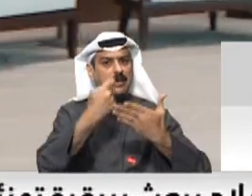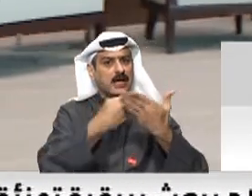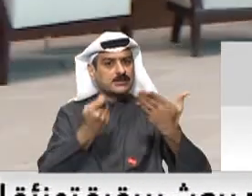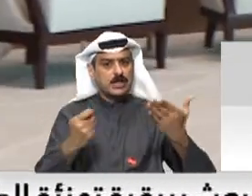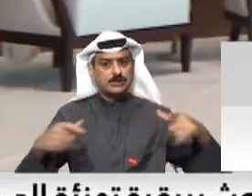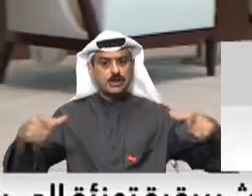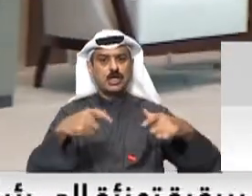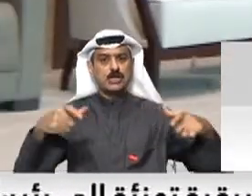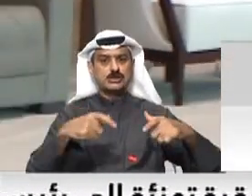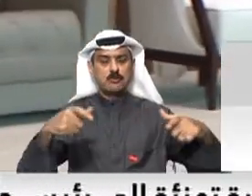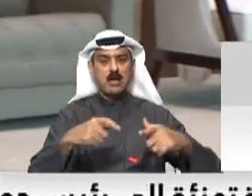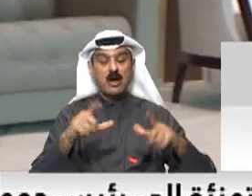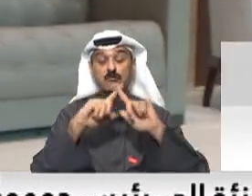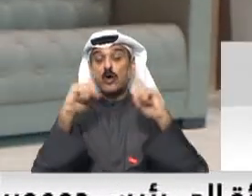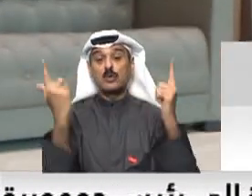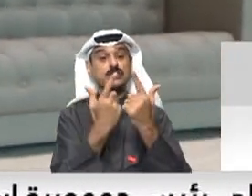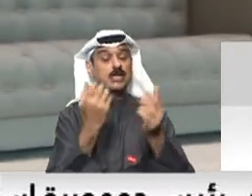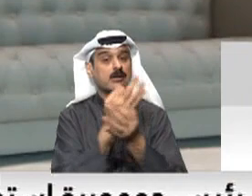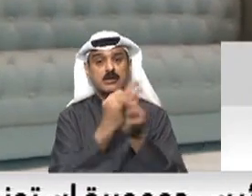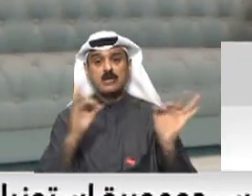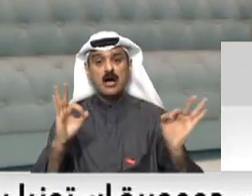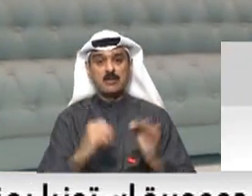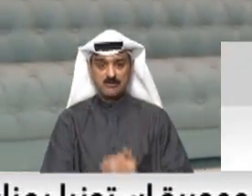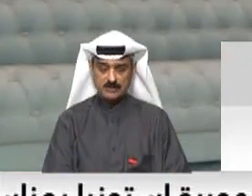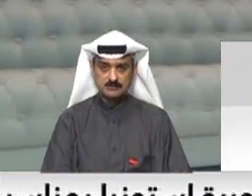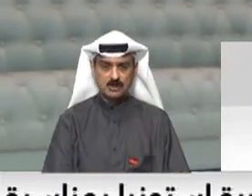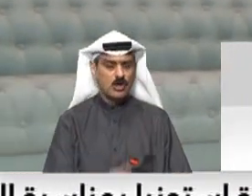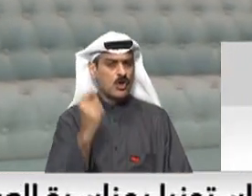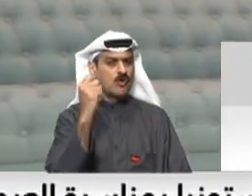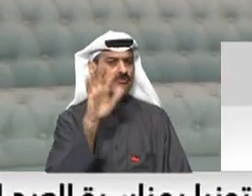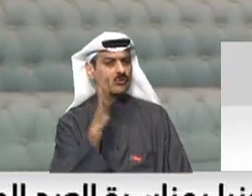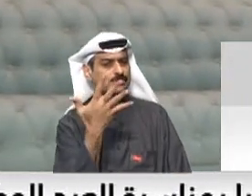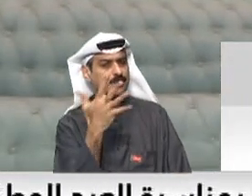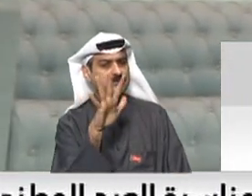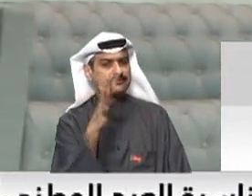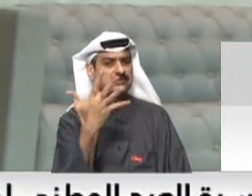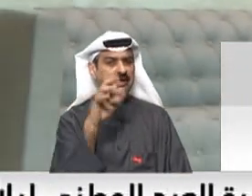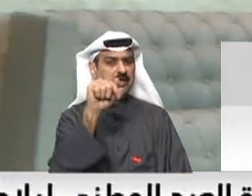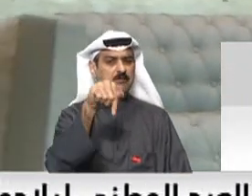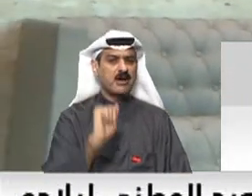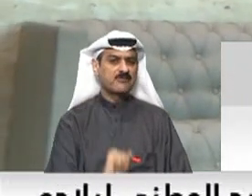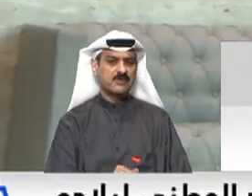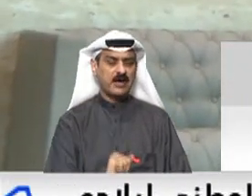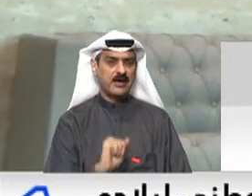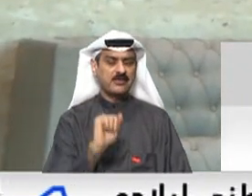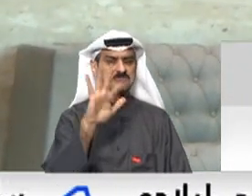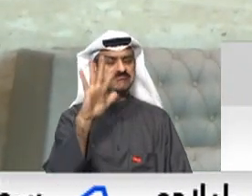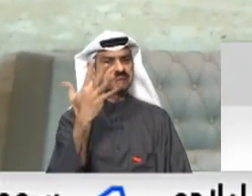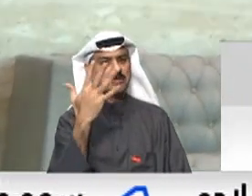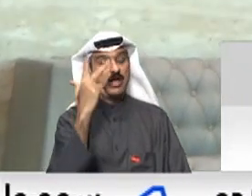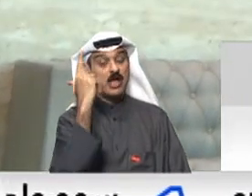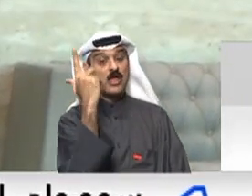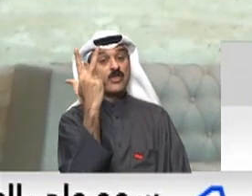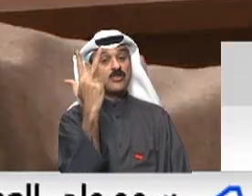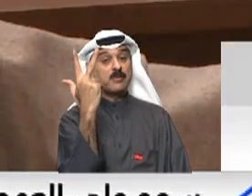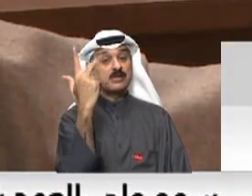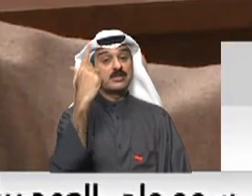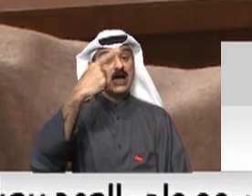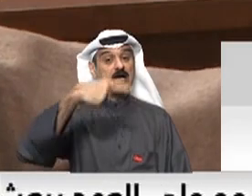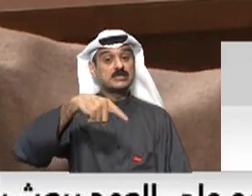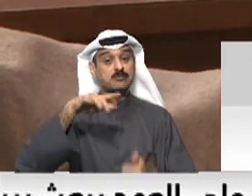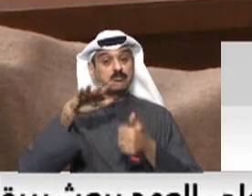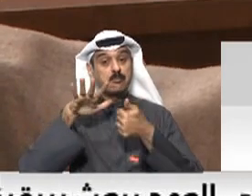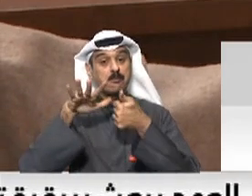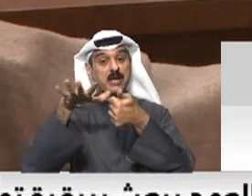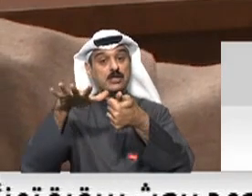الجلسات واللجان. المبنى تقريبا كلف كامل المشروع 18 مليون دينار